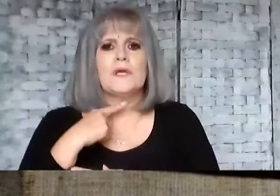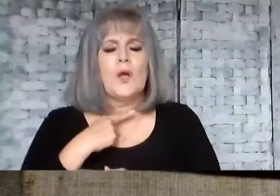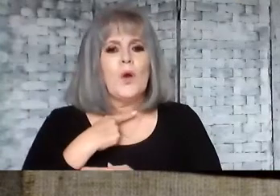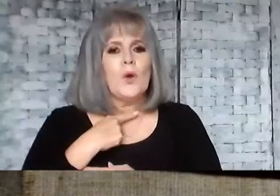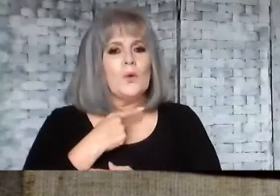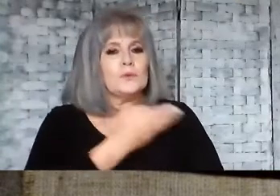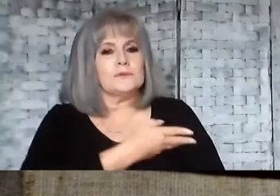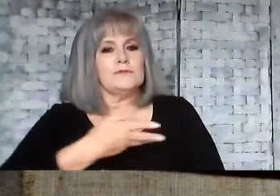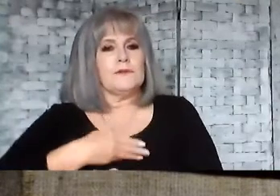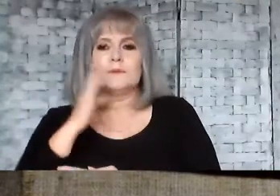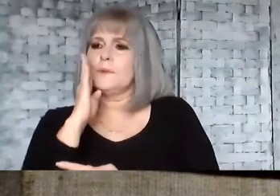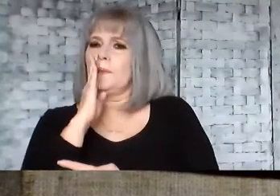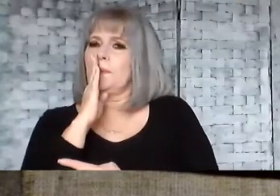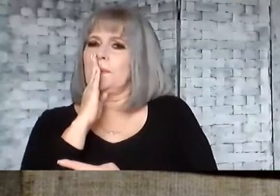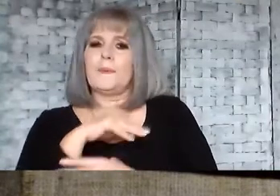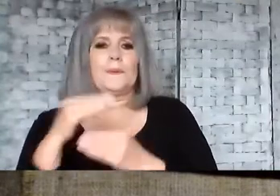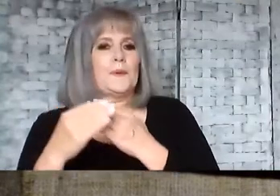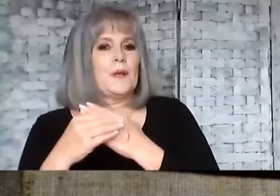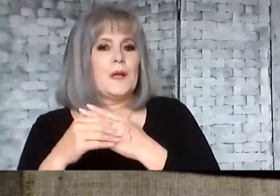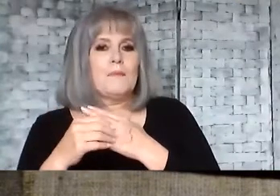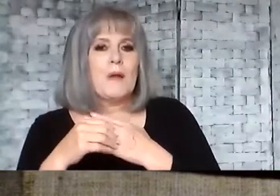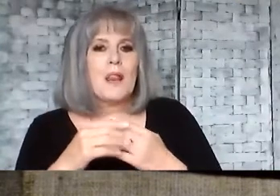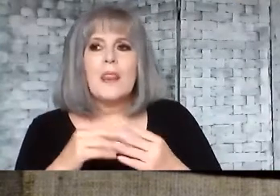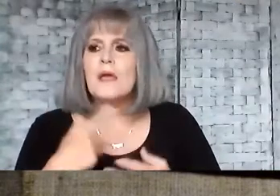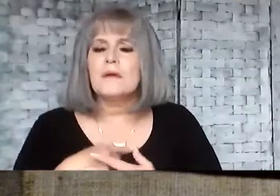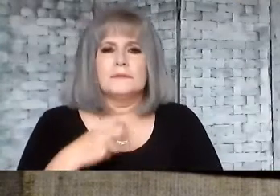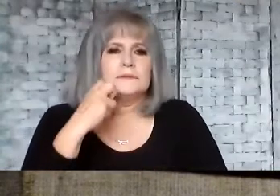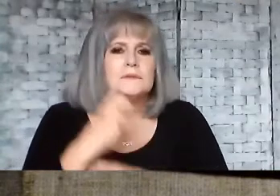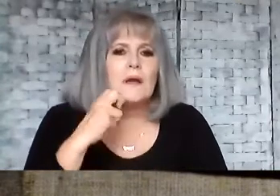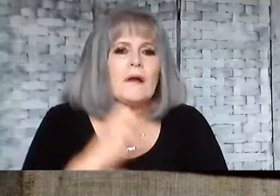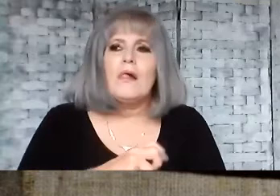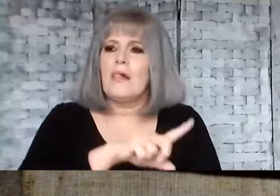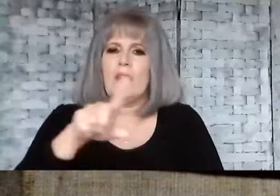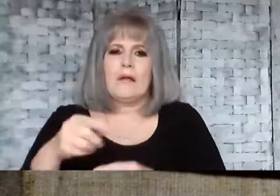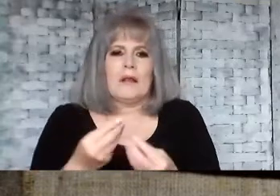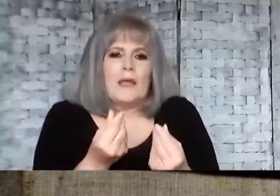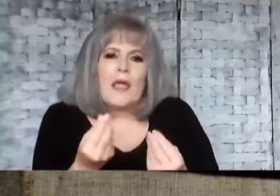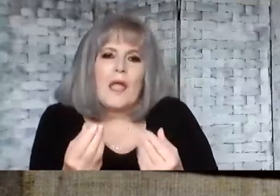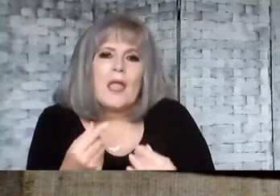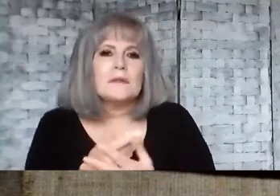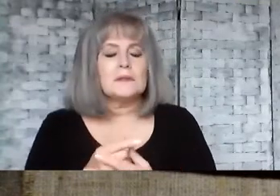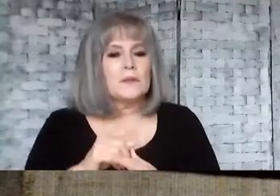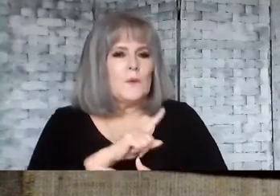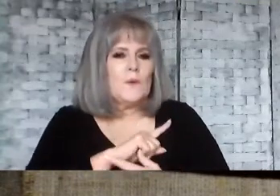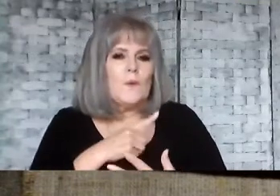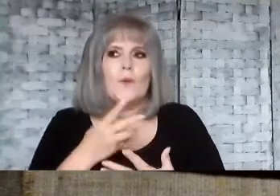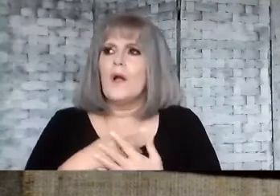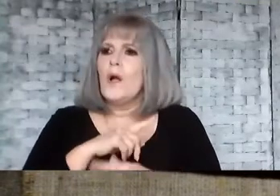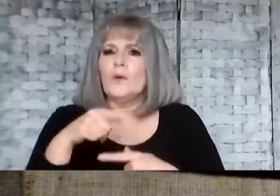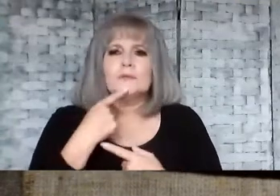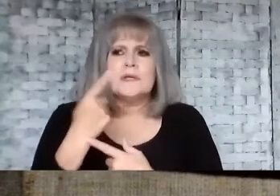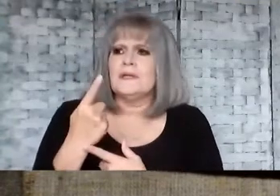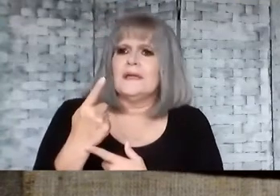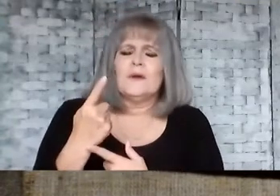kom. En die apostels hoor van dit en hulle bring al die disippels by mekaar. Hulle sê, ons kan nie nou ophou om vir mense van Jesus te